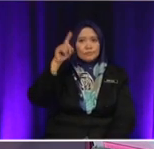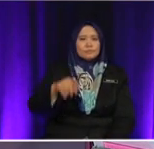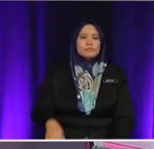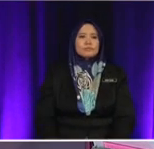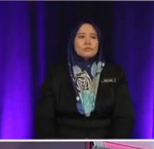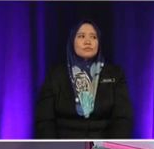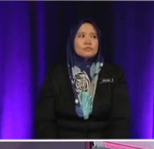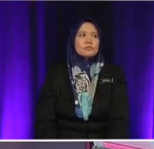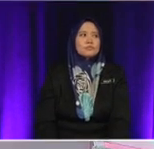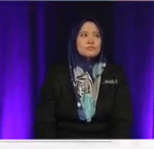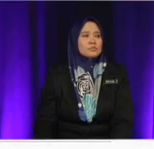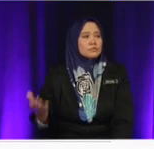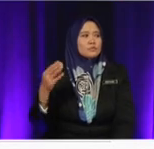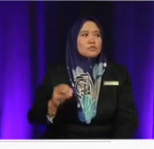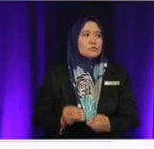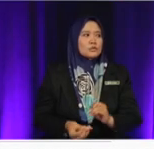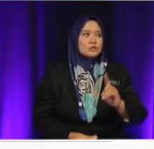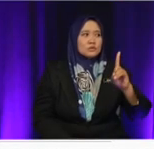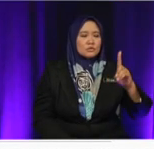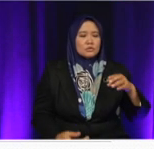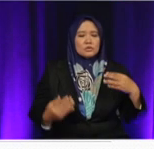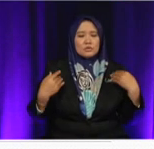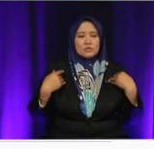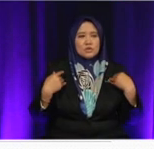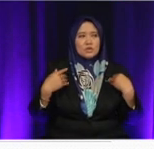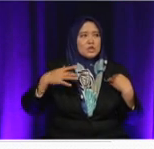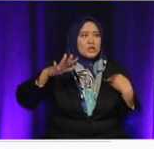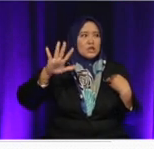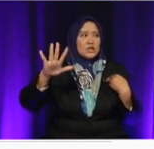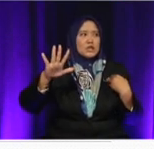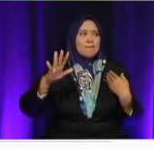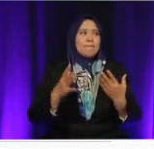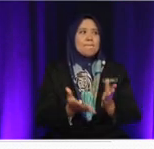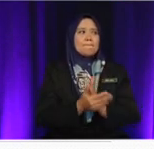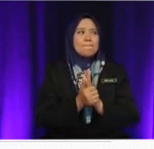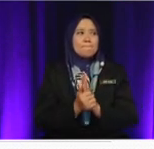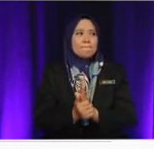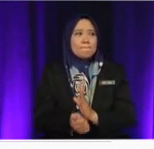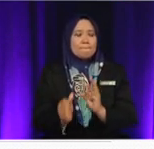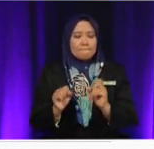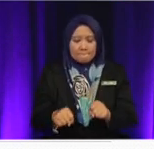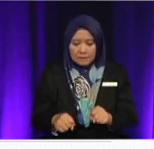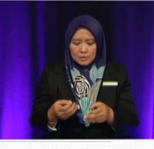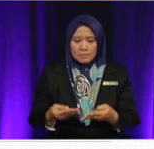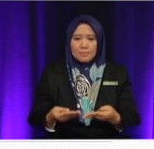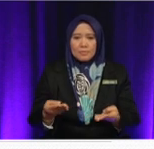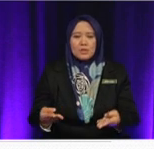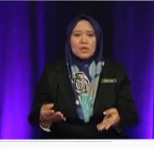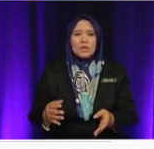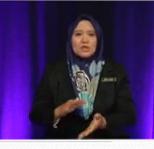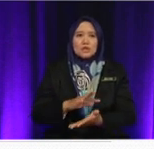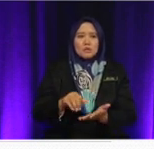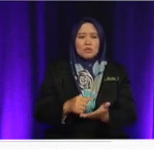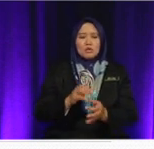ada 4, 5 kan kemahiran. Maknanya kita beri 3 jawapan saja. Tapi kalau kita bagi lebih, tak mengapalah. Tetap kita akan